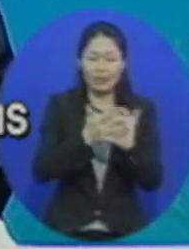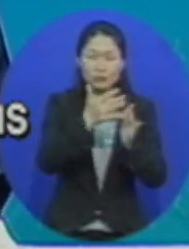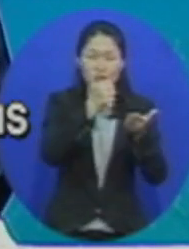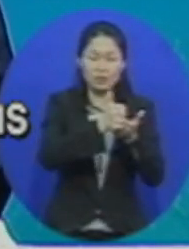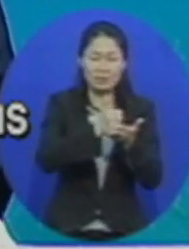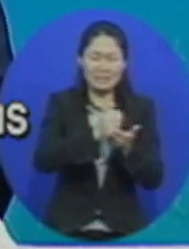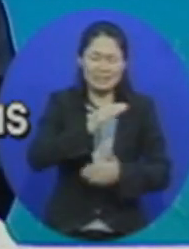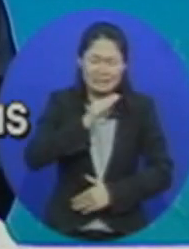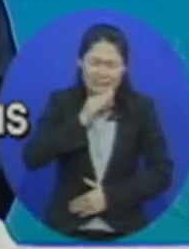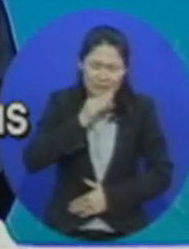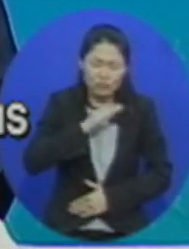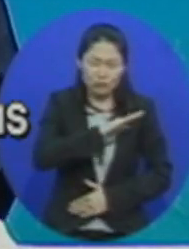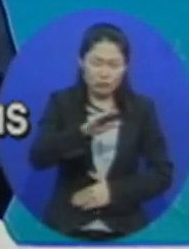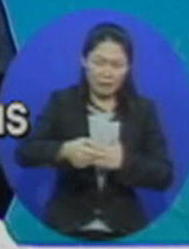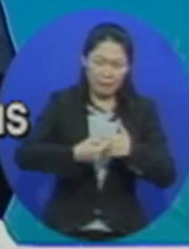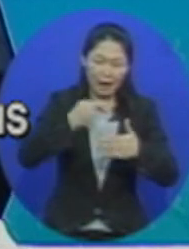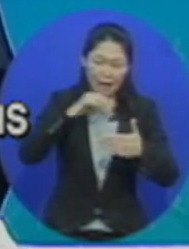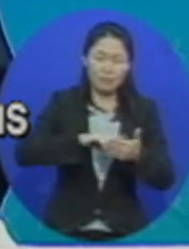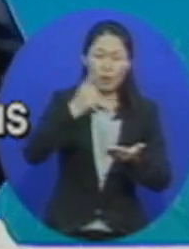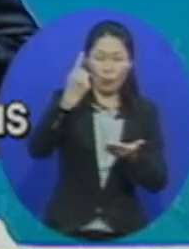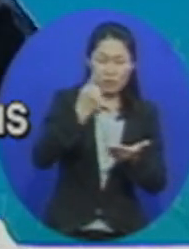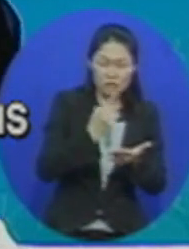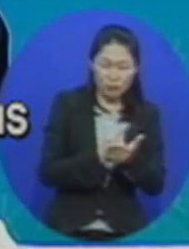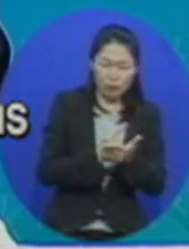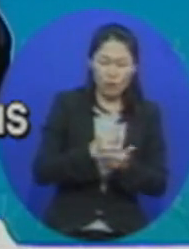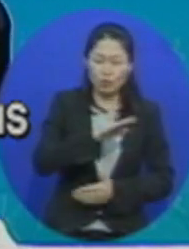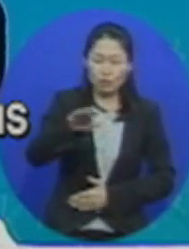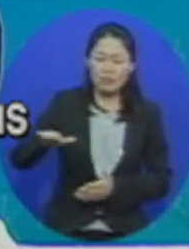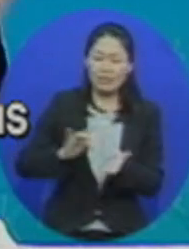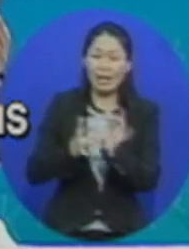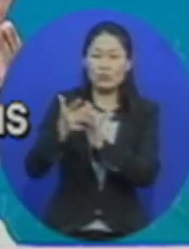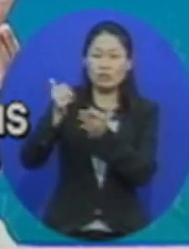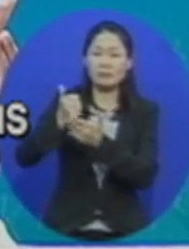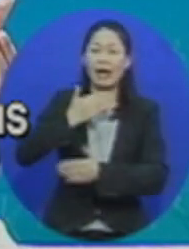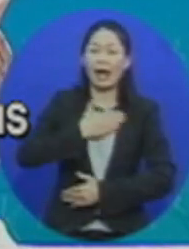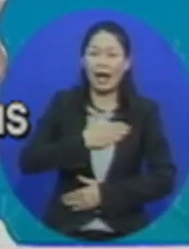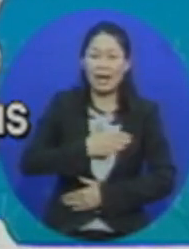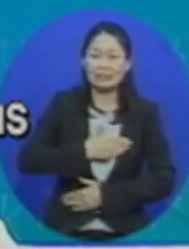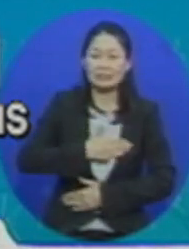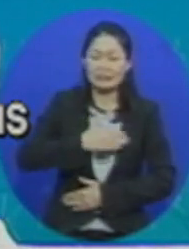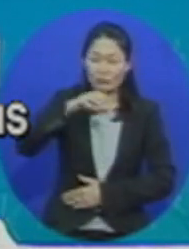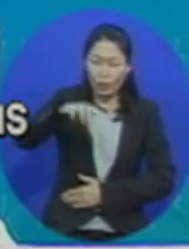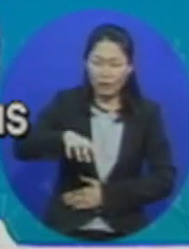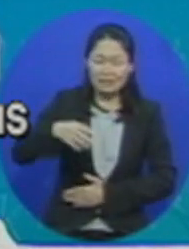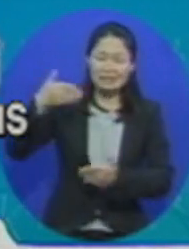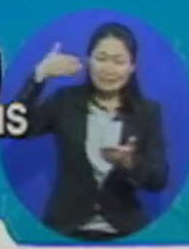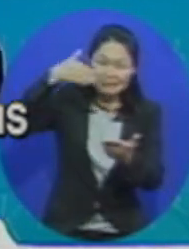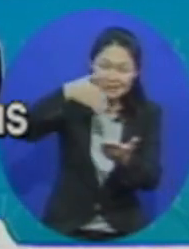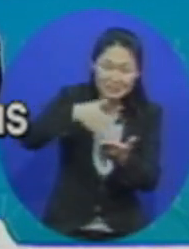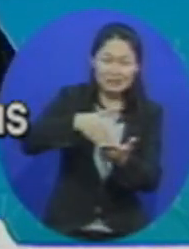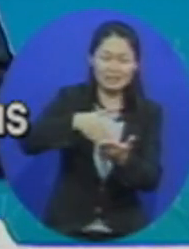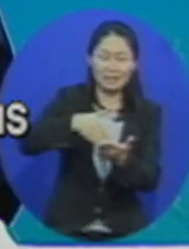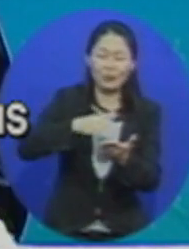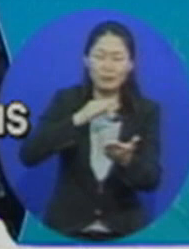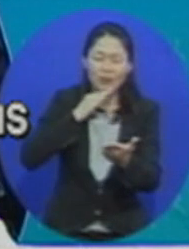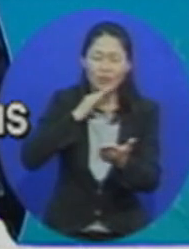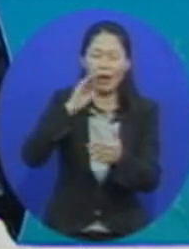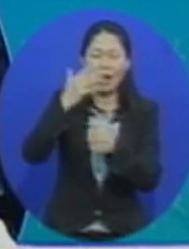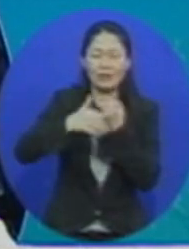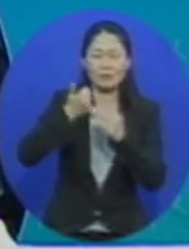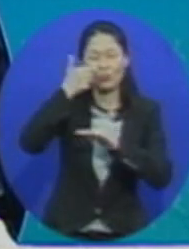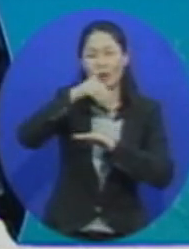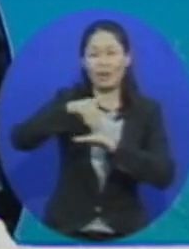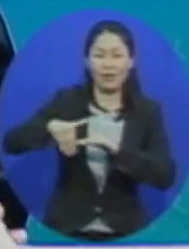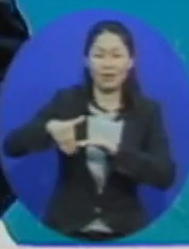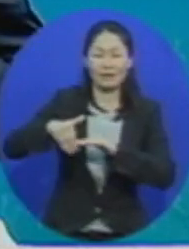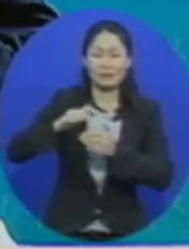실제로 우리의 마음에 오시고 우리가 그 예수님을 아는 자리에까지 이르게 하시는 것이 하나님이 계획이에요